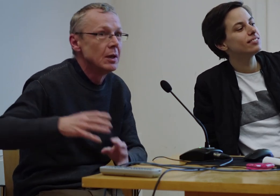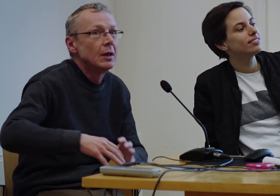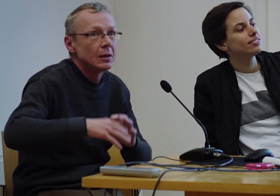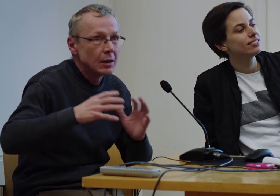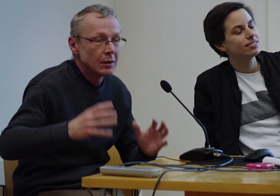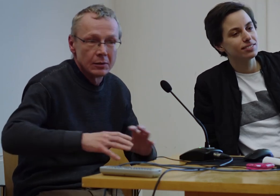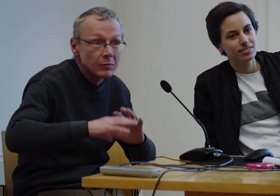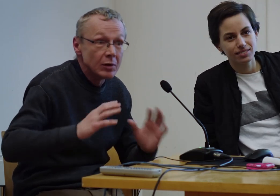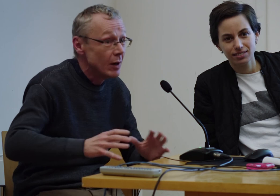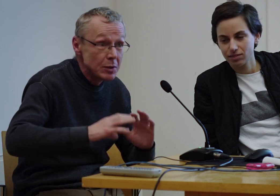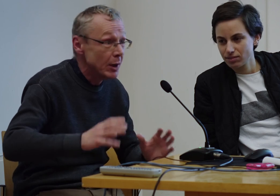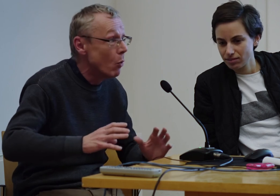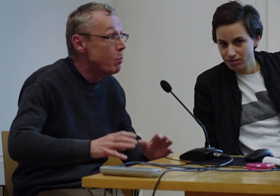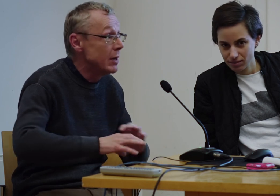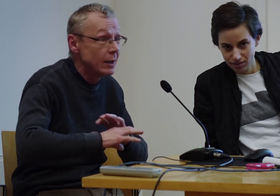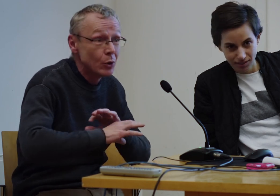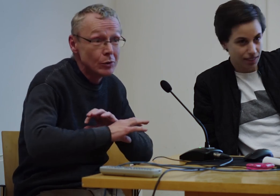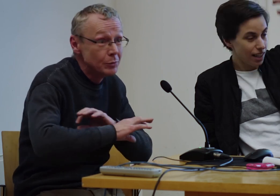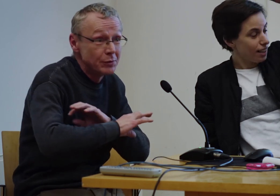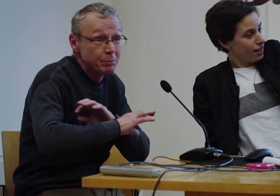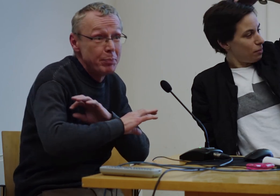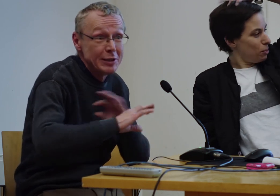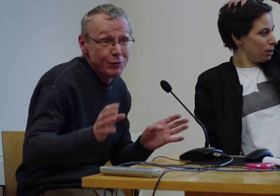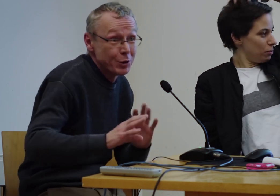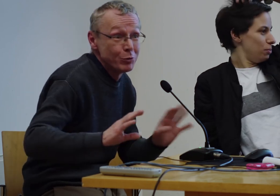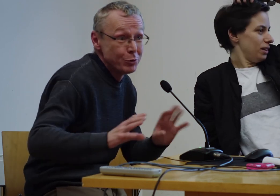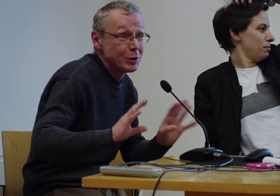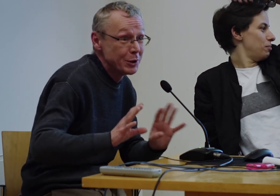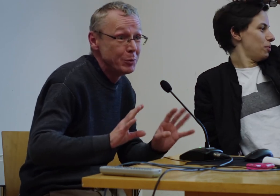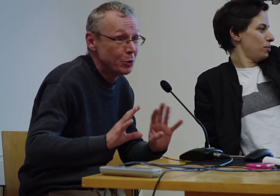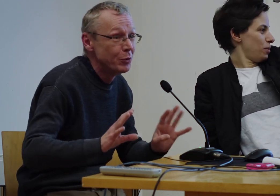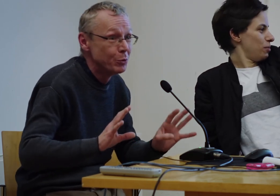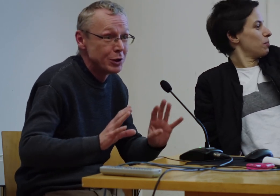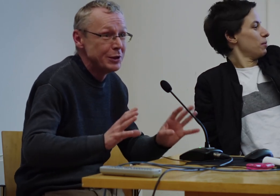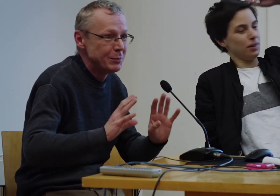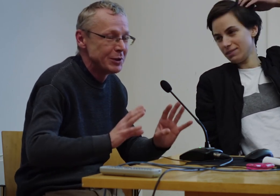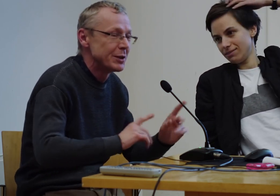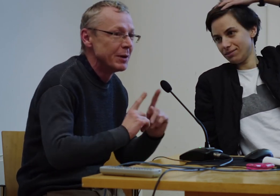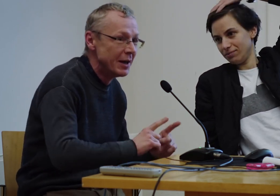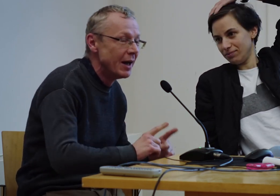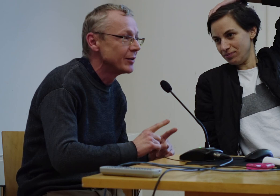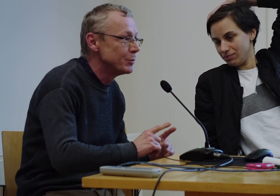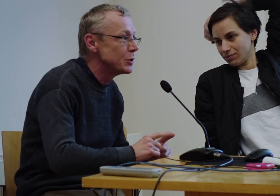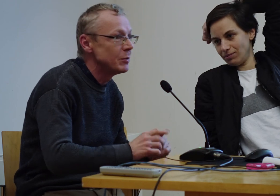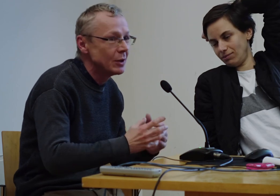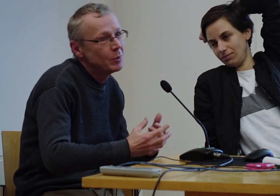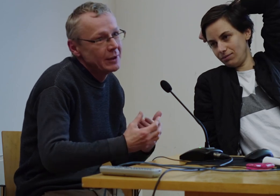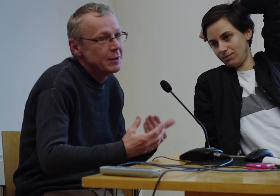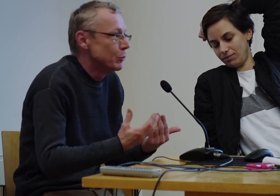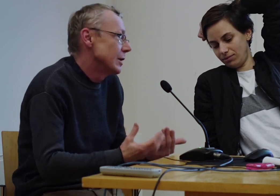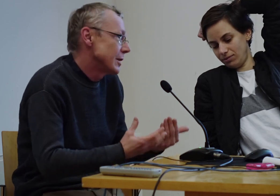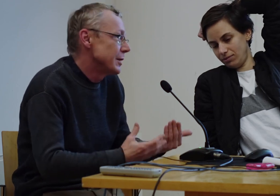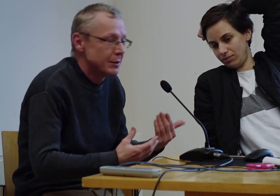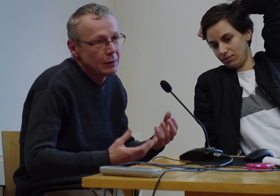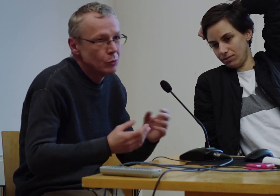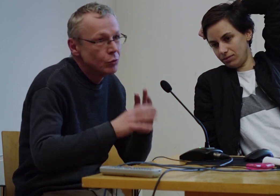věci, tak vytváříme jako úplně jako specifickou situaci jakoby toho vyloučení sami za sebe. A samozřejmě jakoby teď